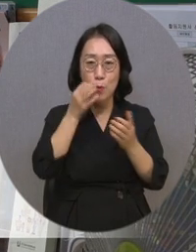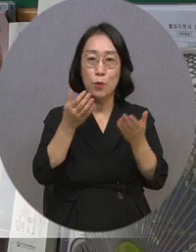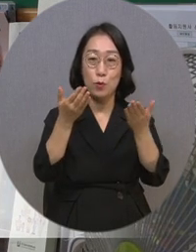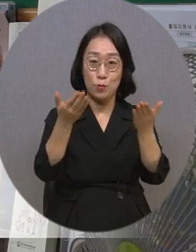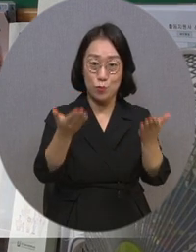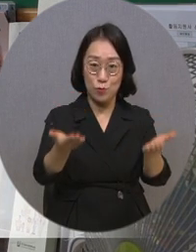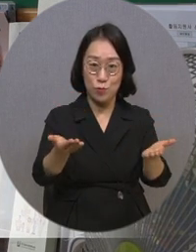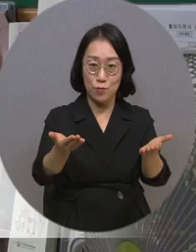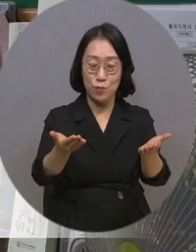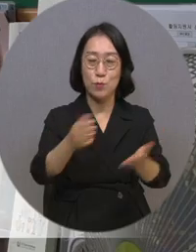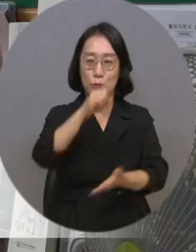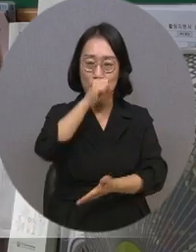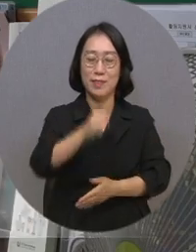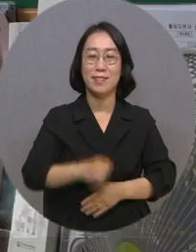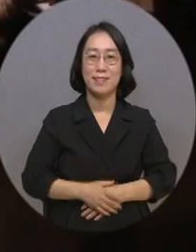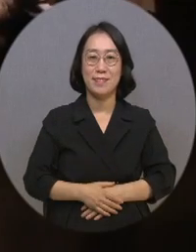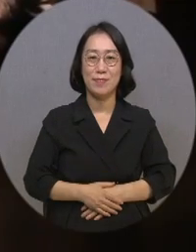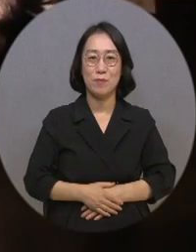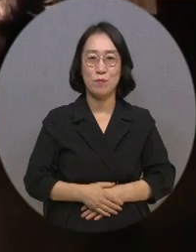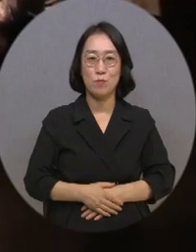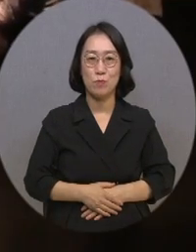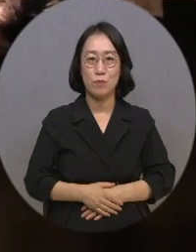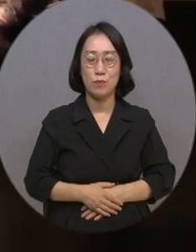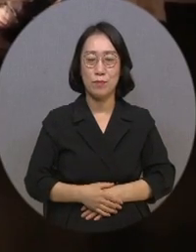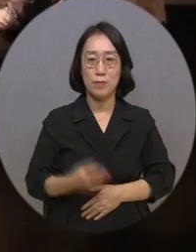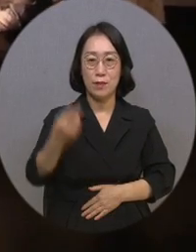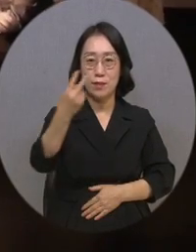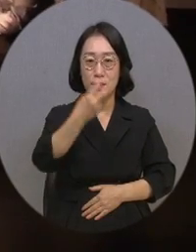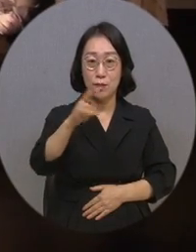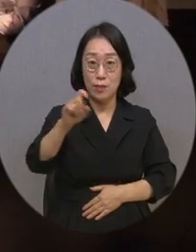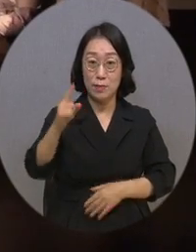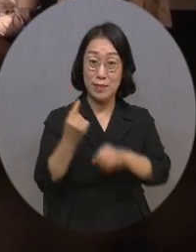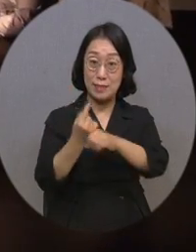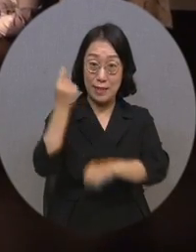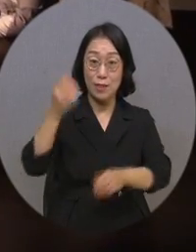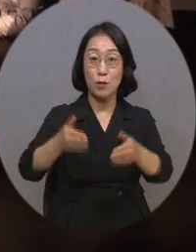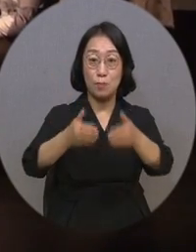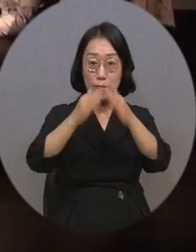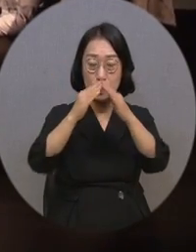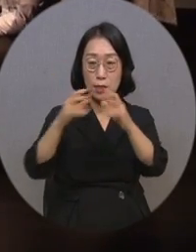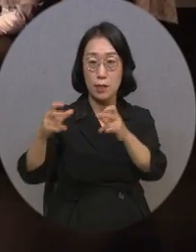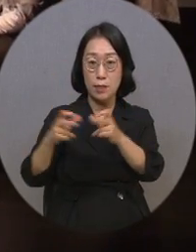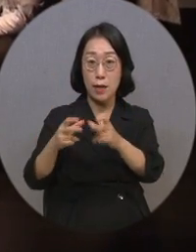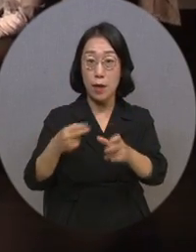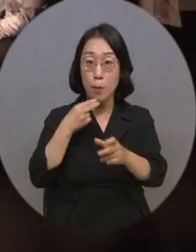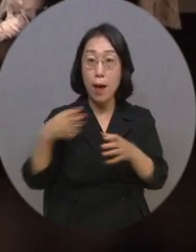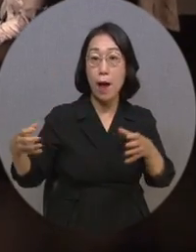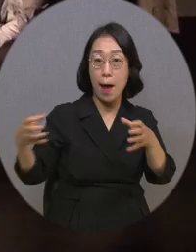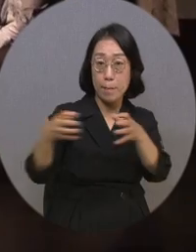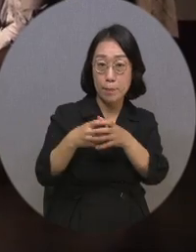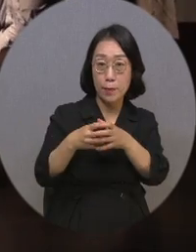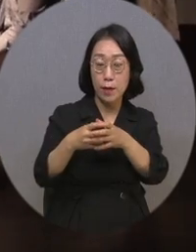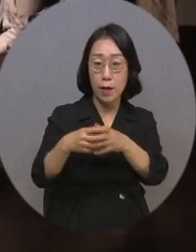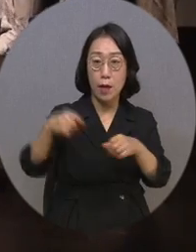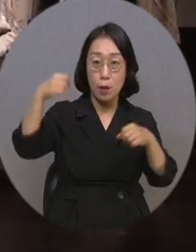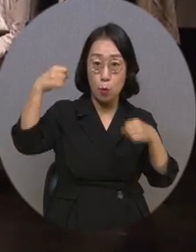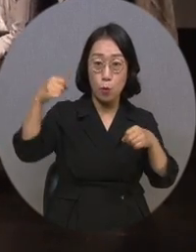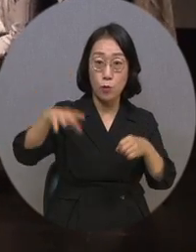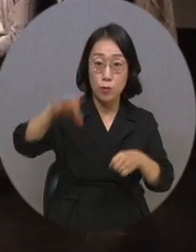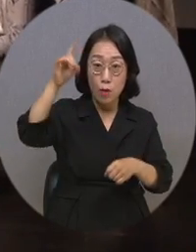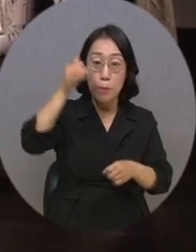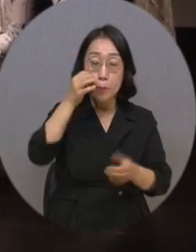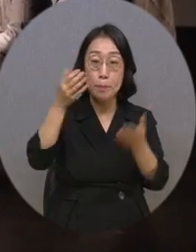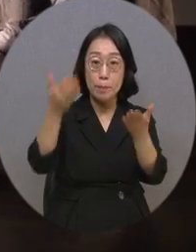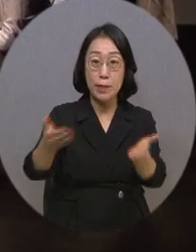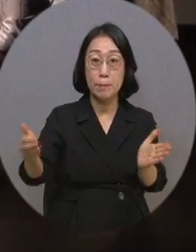잘 표현돼서 좋았던 것 같고요. 2021년 창단해 비장애인 배우들과 함께 첫 공연을